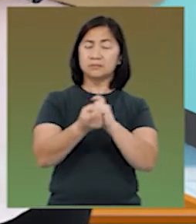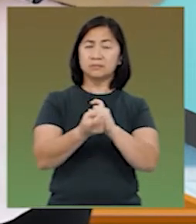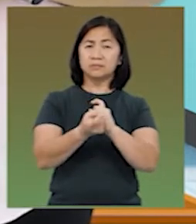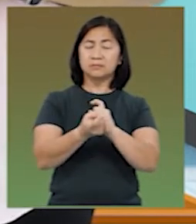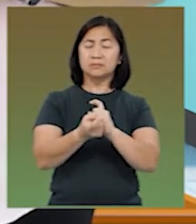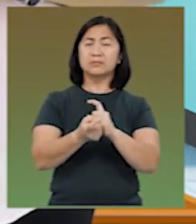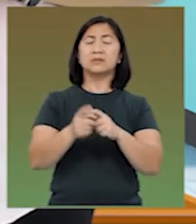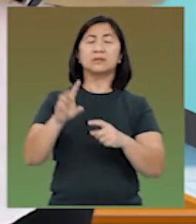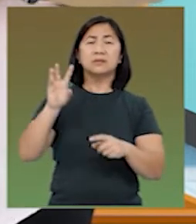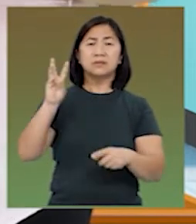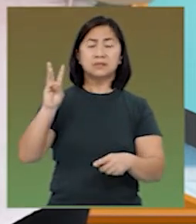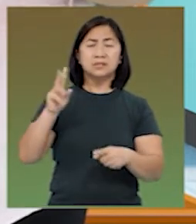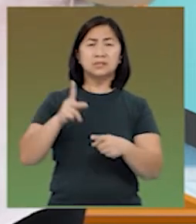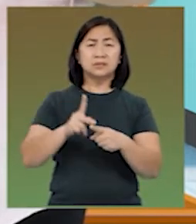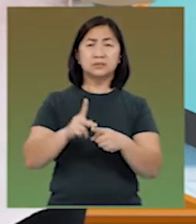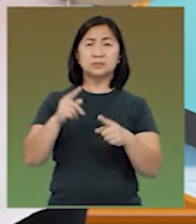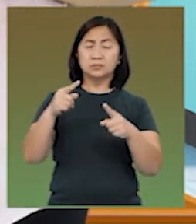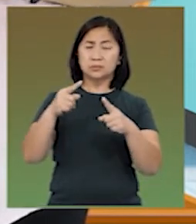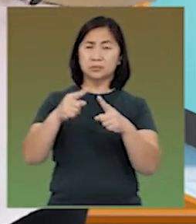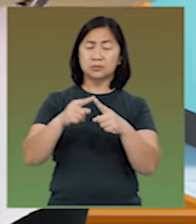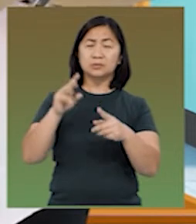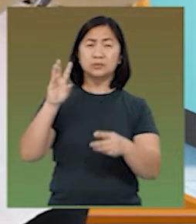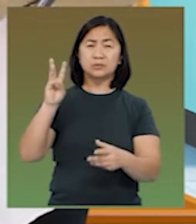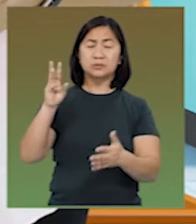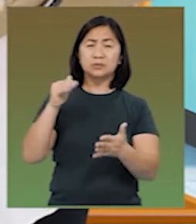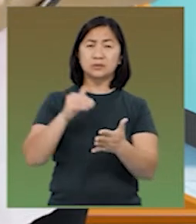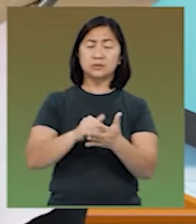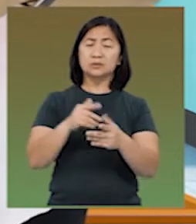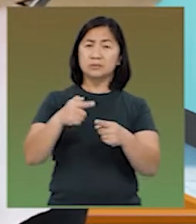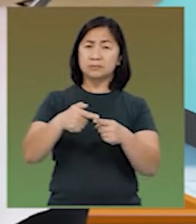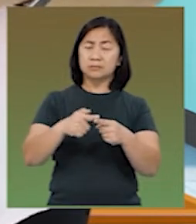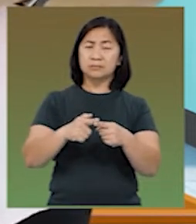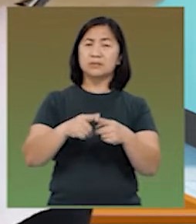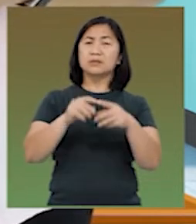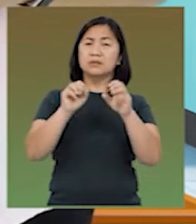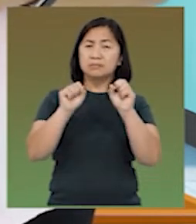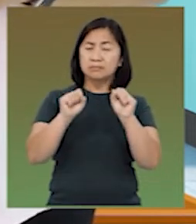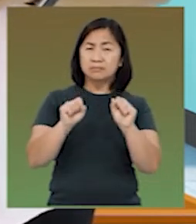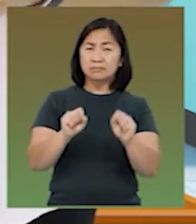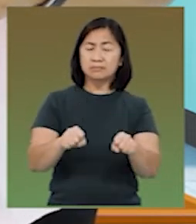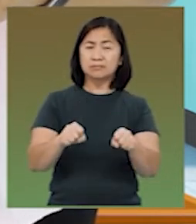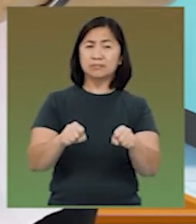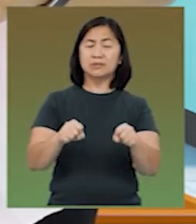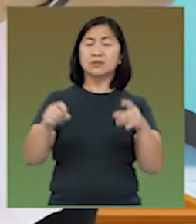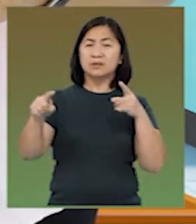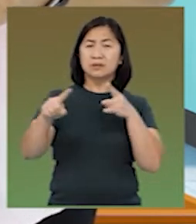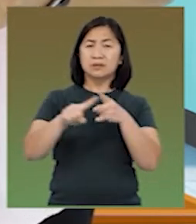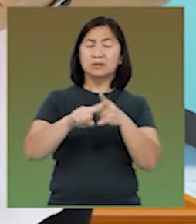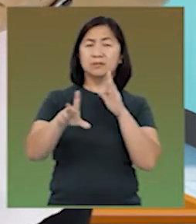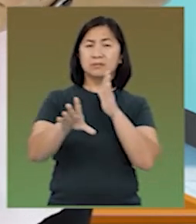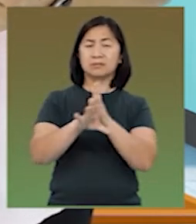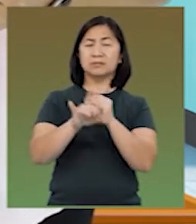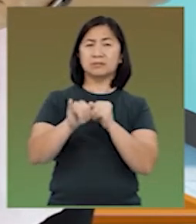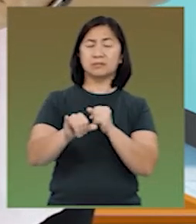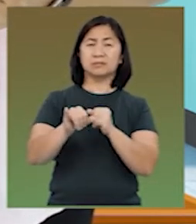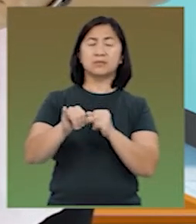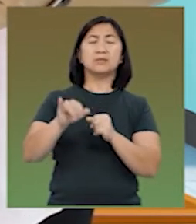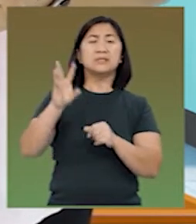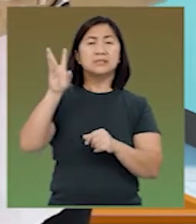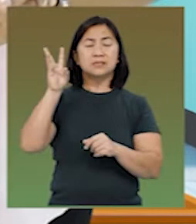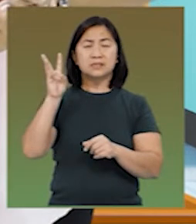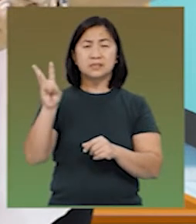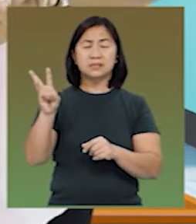Ngayong na-convert na ang 6 kilograms into 6,000 grams, maari na itong i-divide